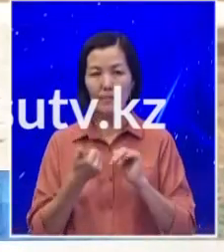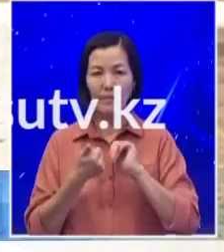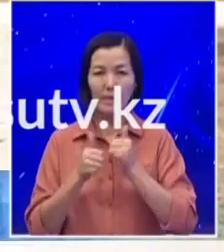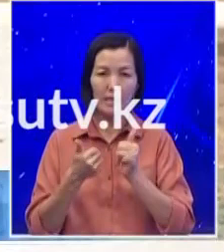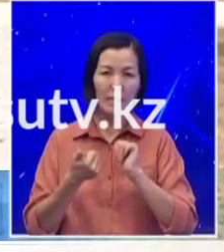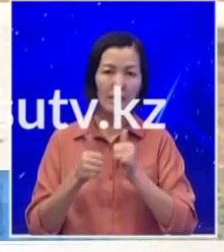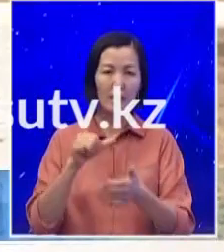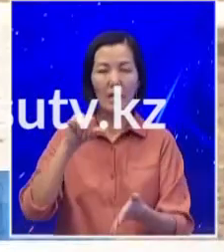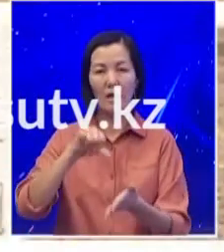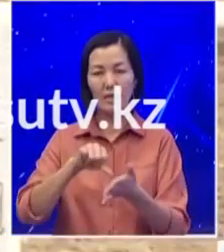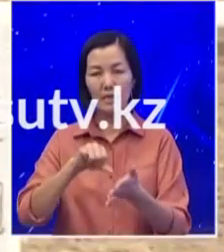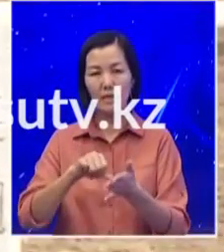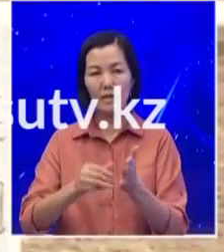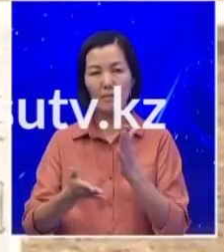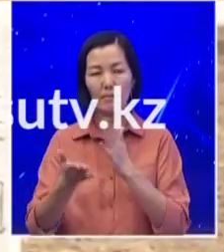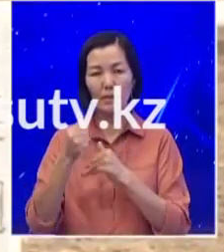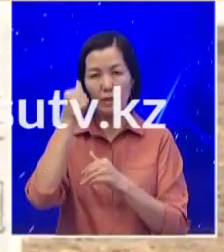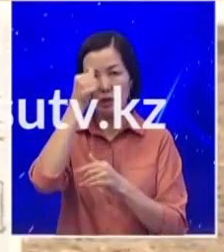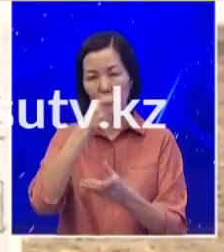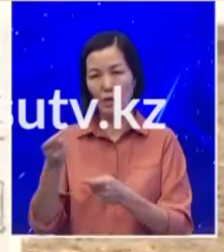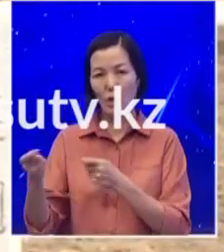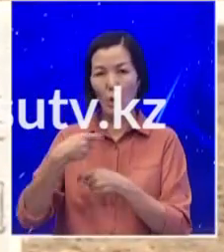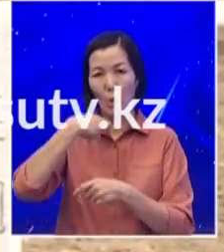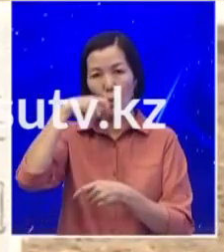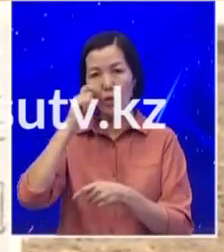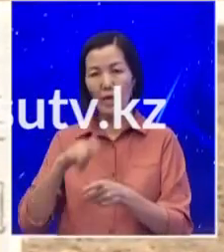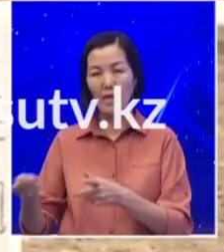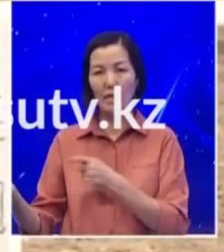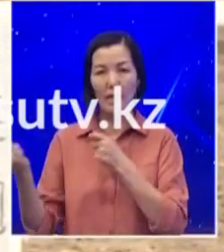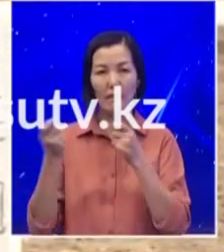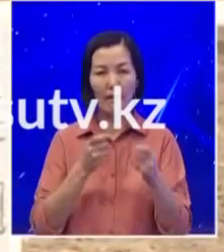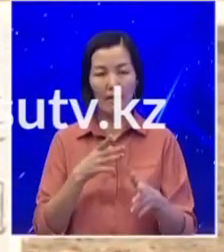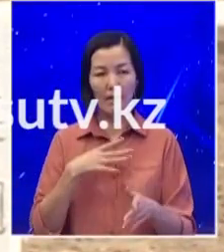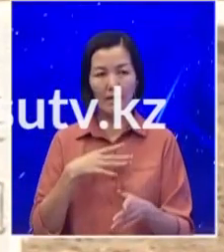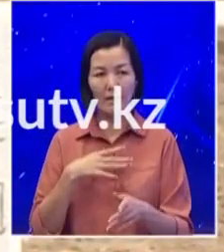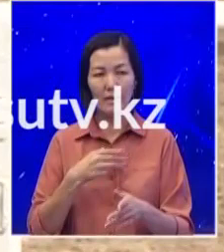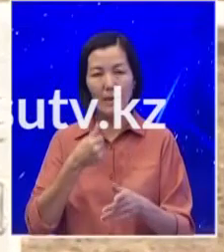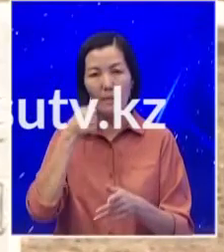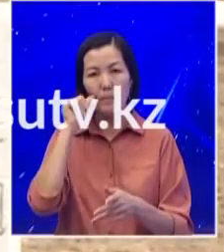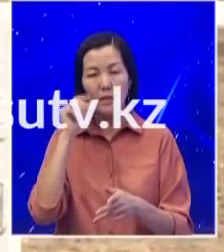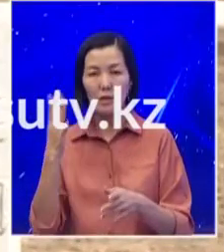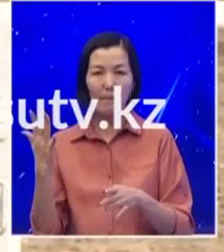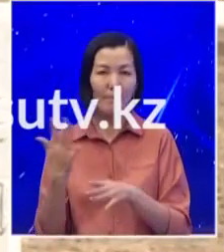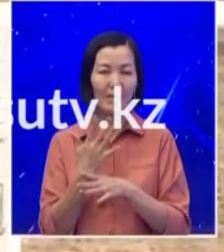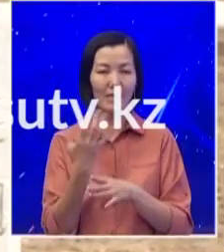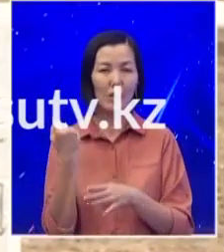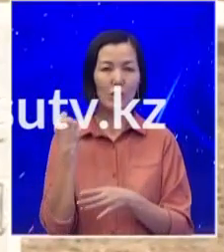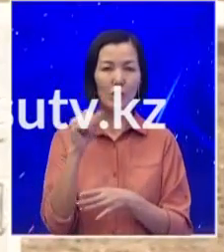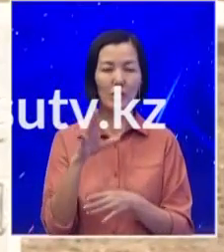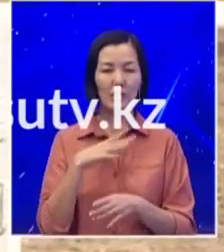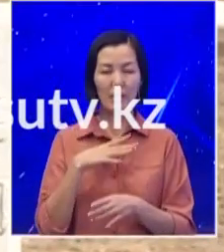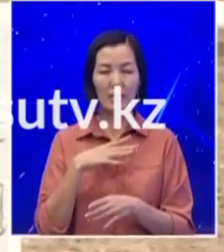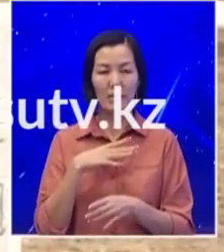атты Украинадан алып келгенбіз сол. Осы былтырда осы атым 5 рет жүлделі болды, бірінші келді құнан